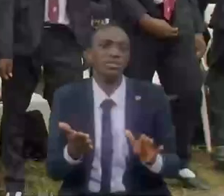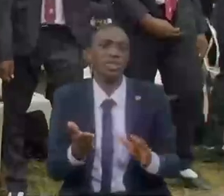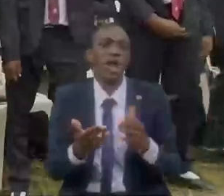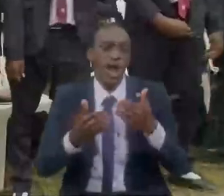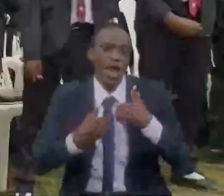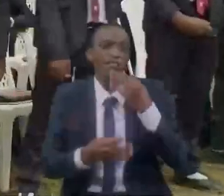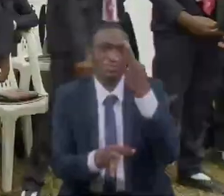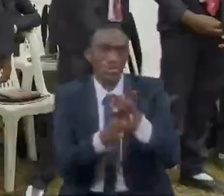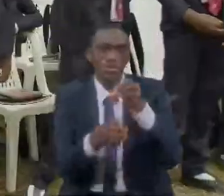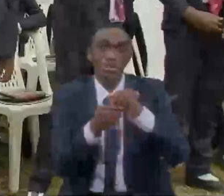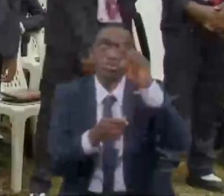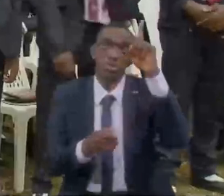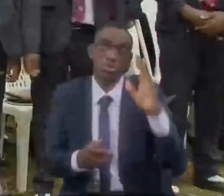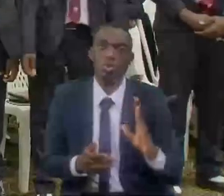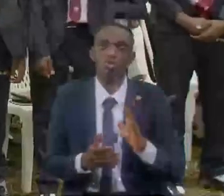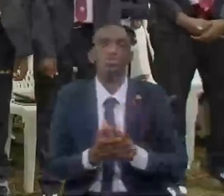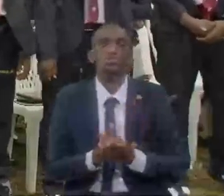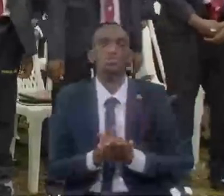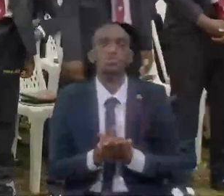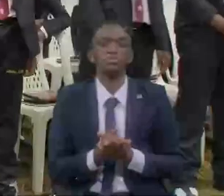Aie foi en Dieu.